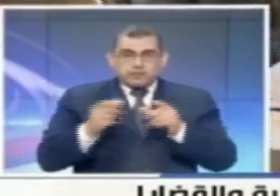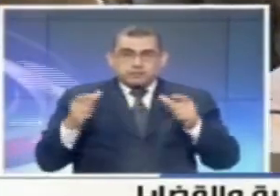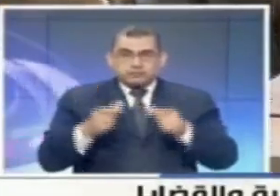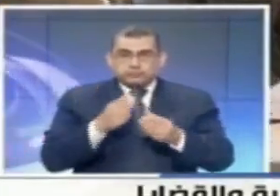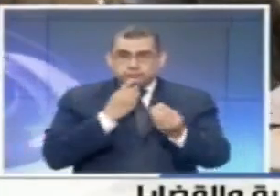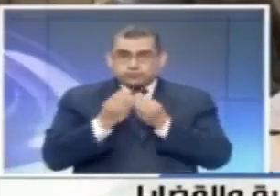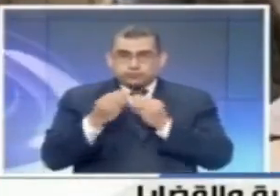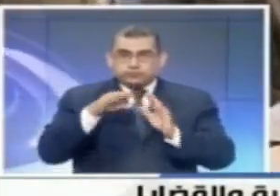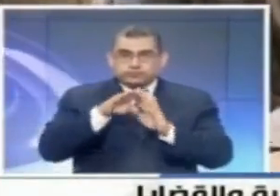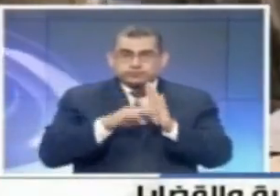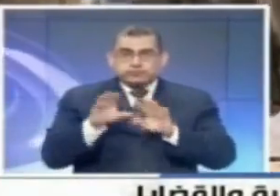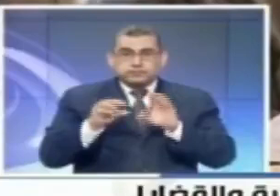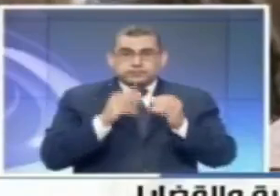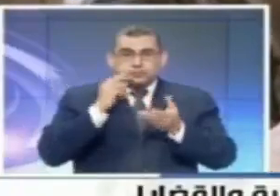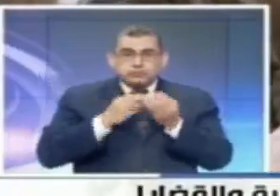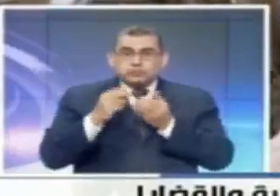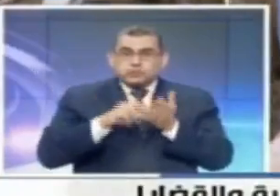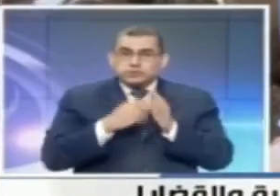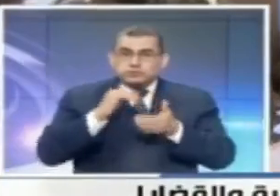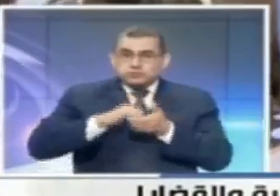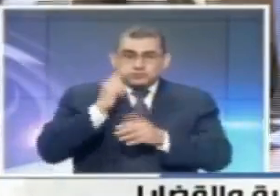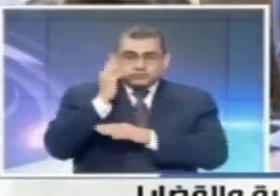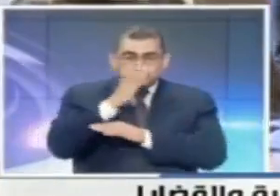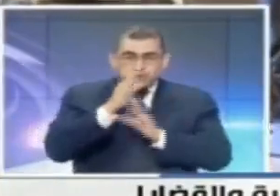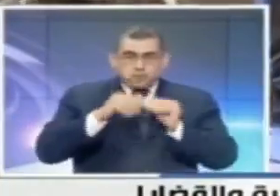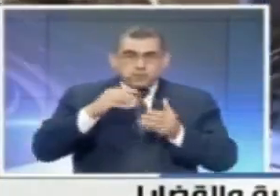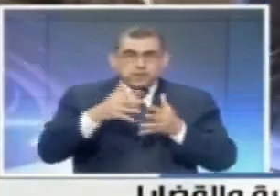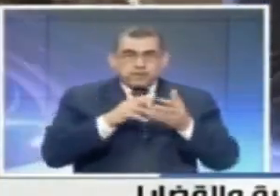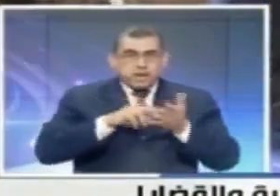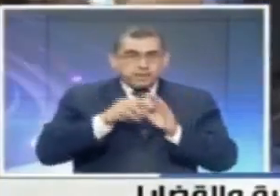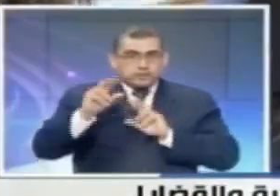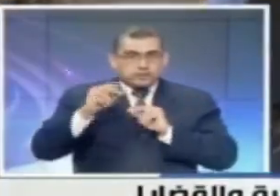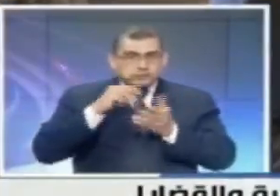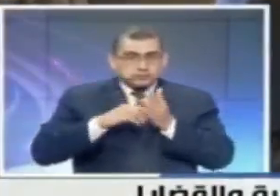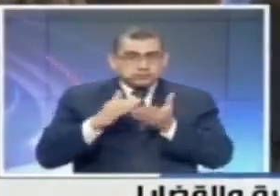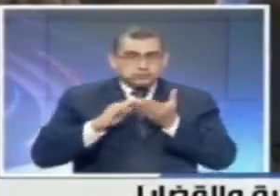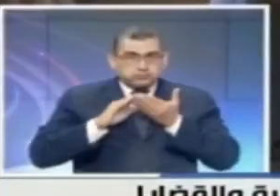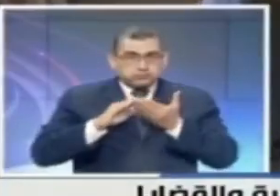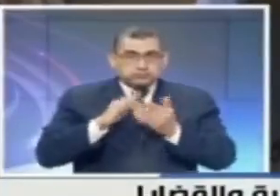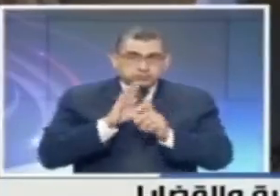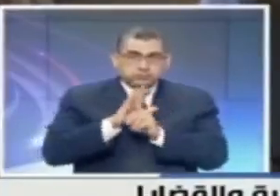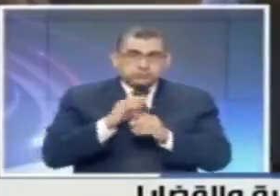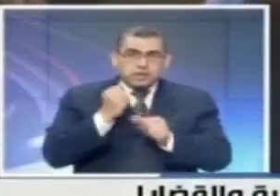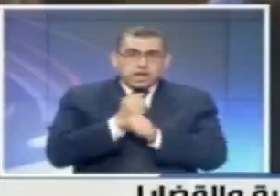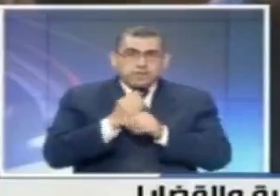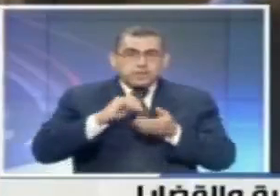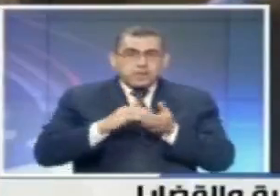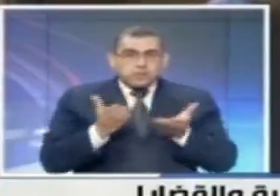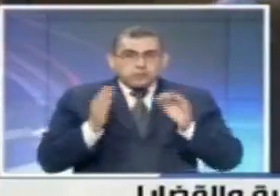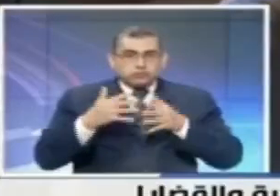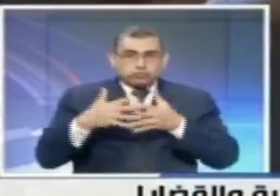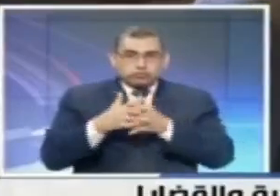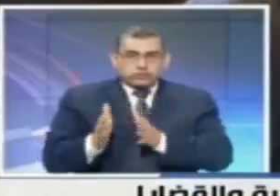أنتوني بلينكن. تناولت المباحثات العلاقات الاستراتيجية بين مصر والولايات المتحدة وتعزيز مجالات التعاون